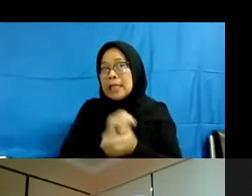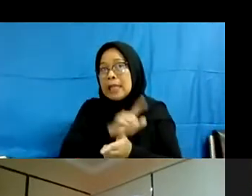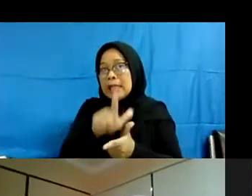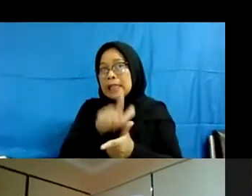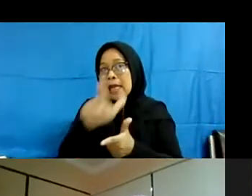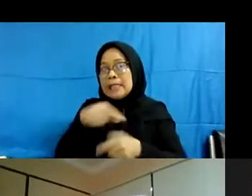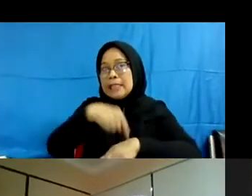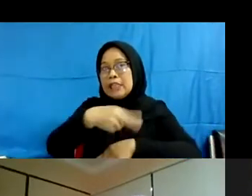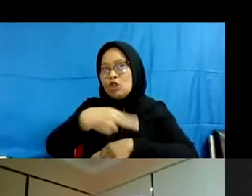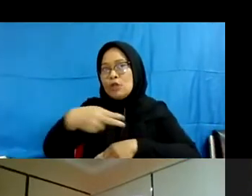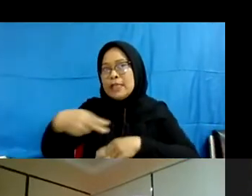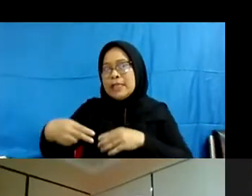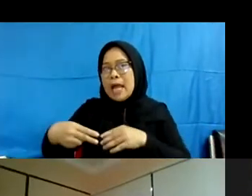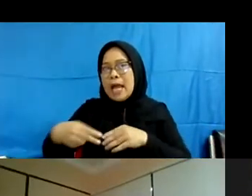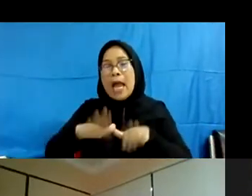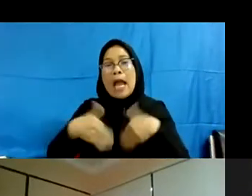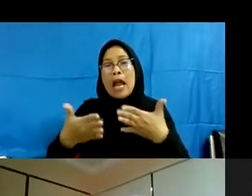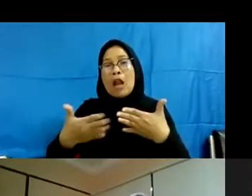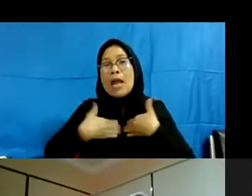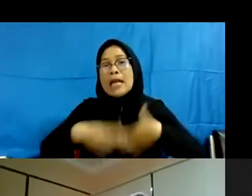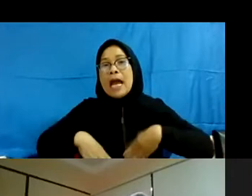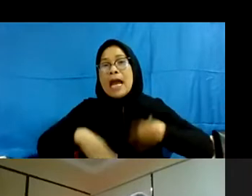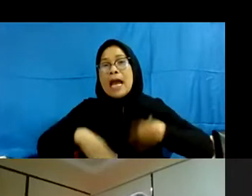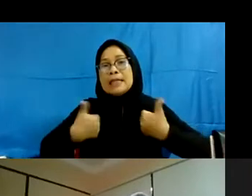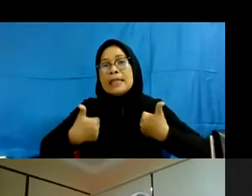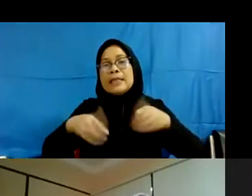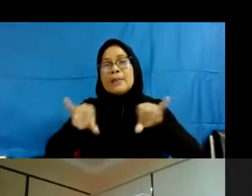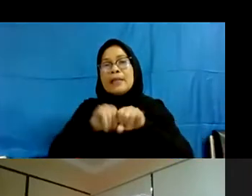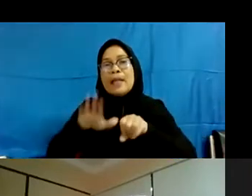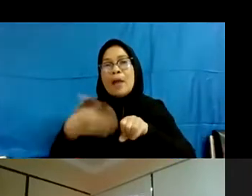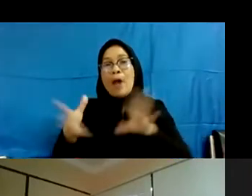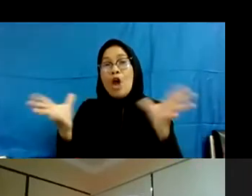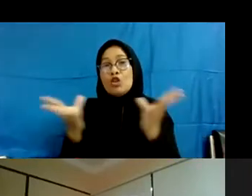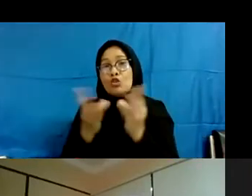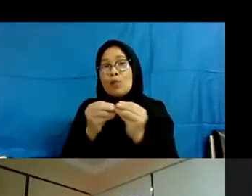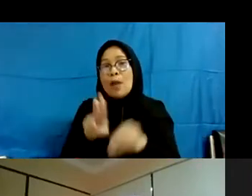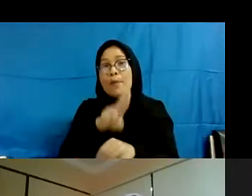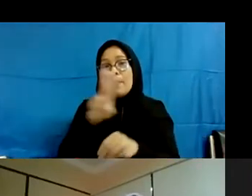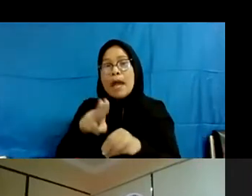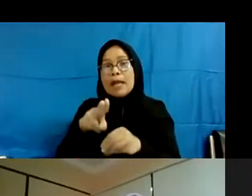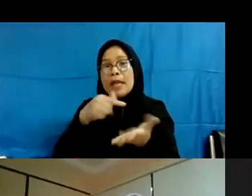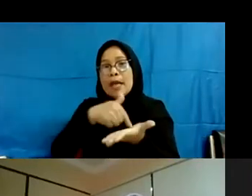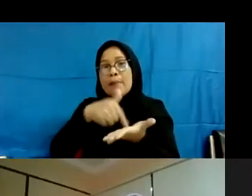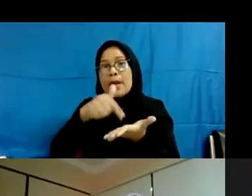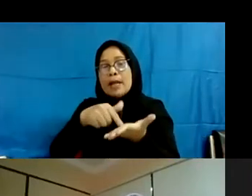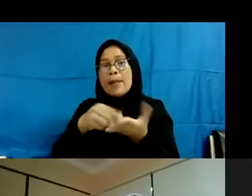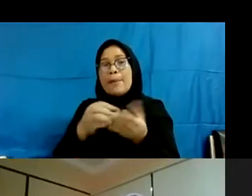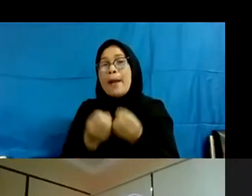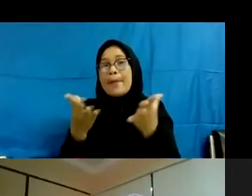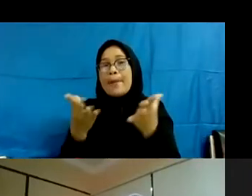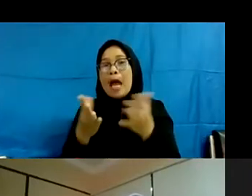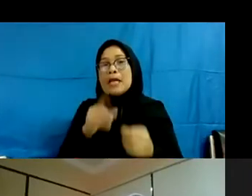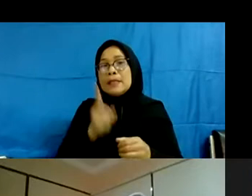Indonesia, kalau ada hasilnya seperti apa, jumlah pengguna Braille di Indonesia seperti apa, karena katanya tidak